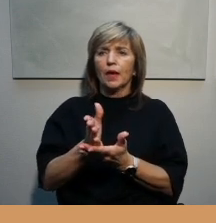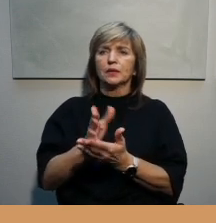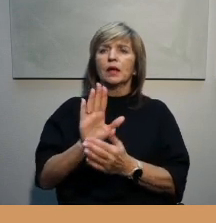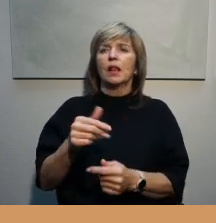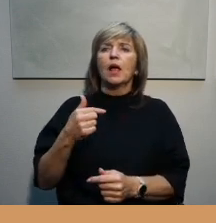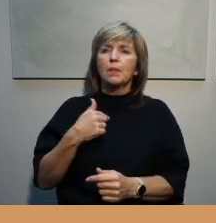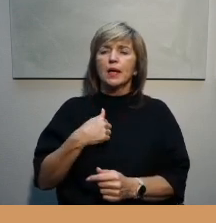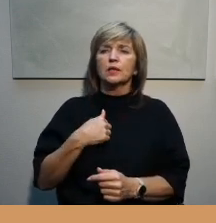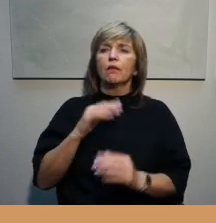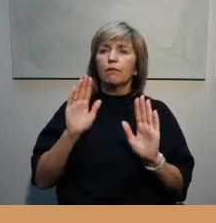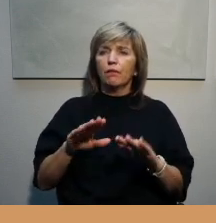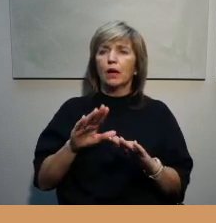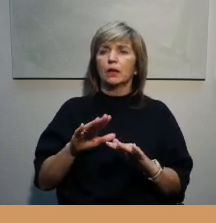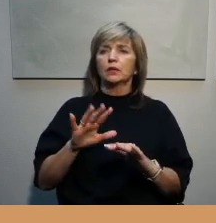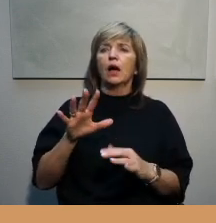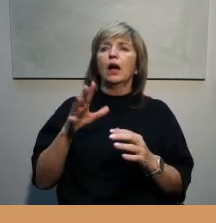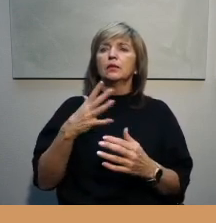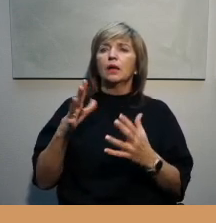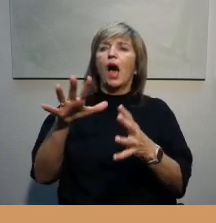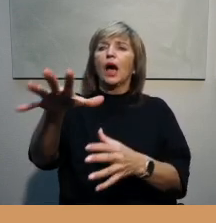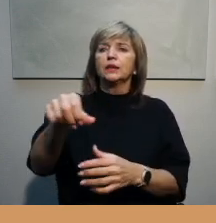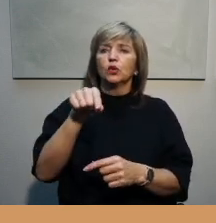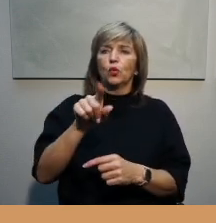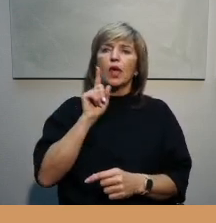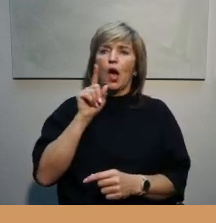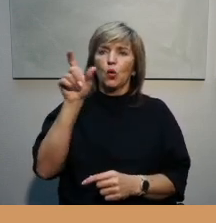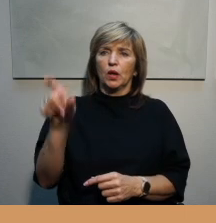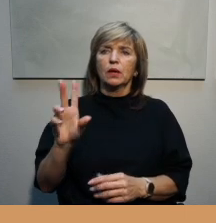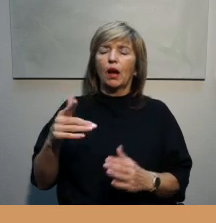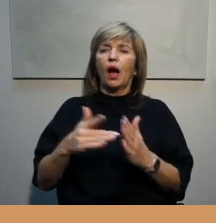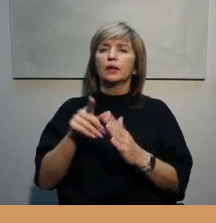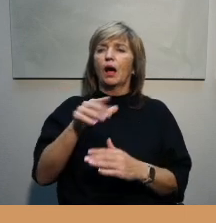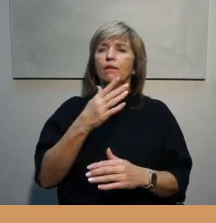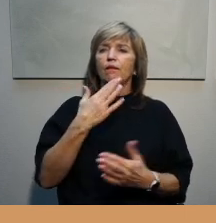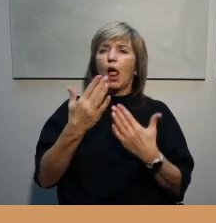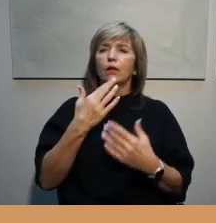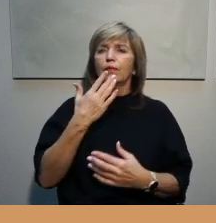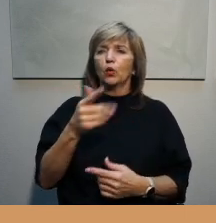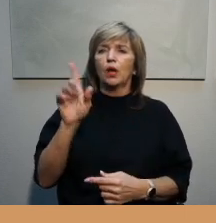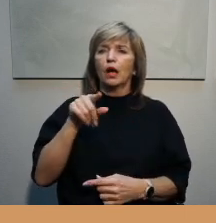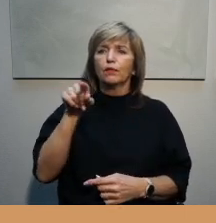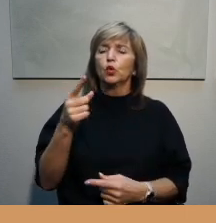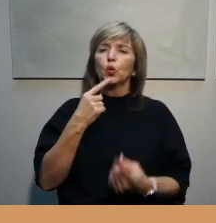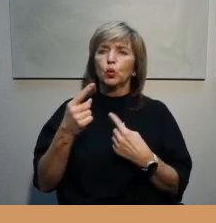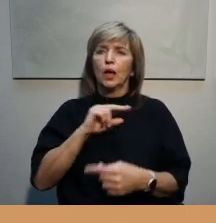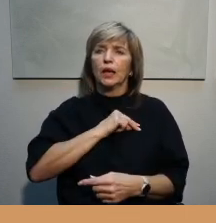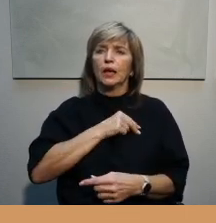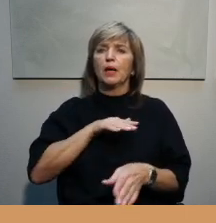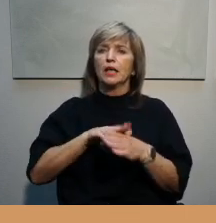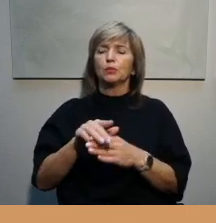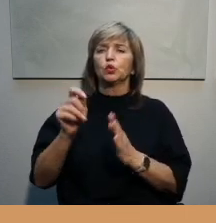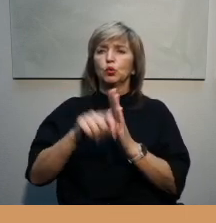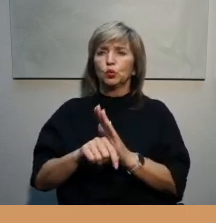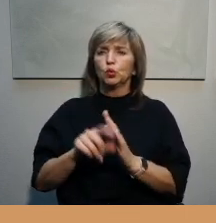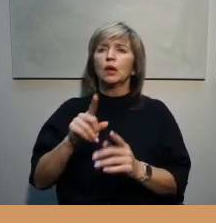lai mēs varētu aizsniegt to jaunieti, mums ir jāsaprot, kādā valodā ar viņu runāt. Krimināla soda izpildē arvien